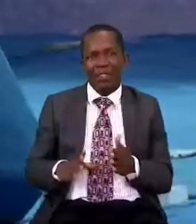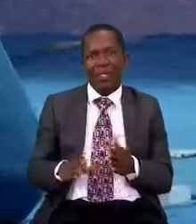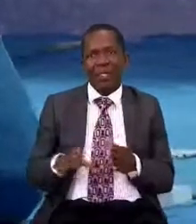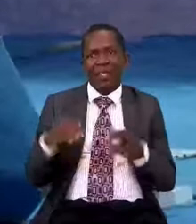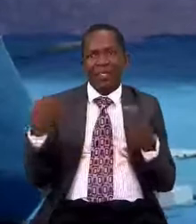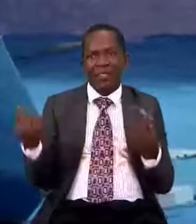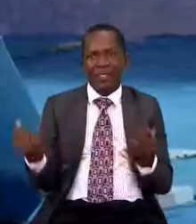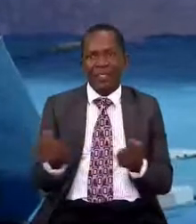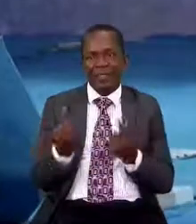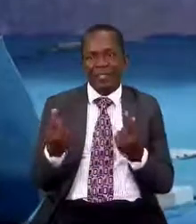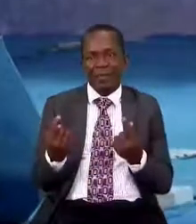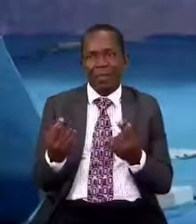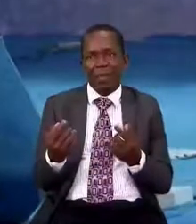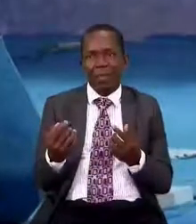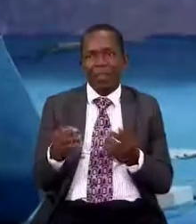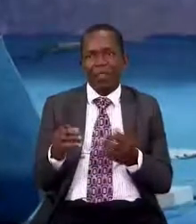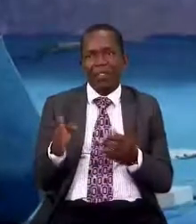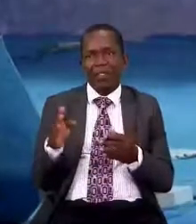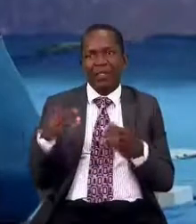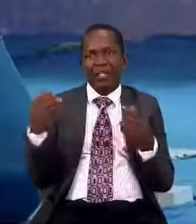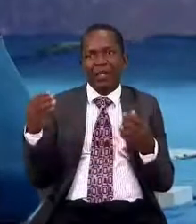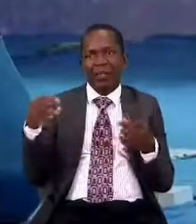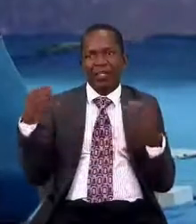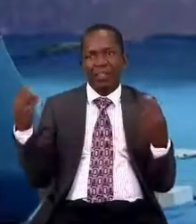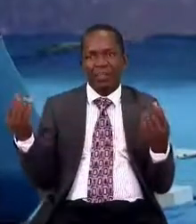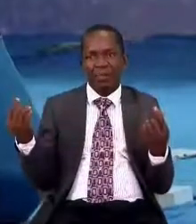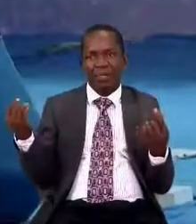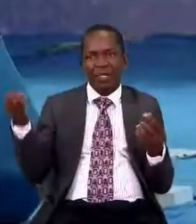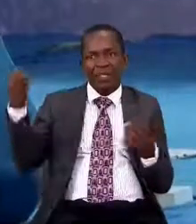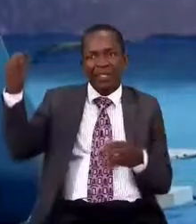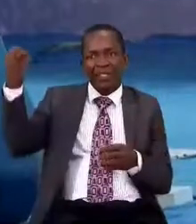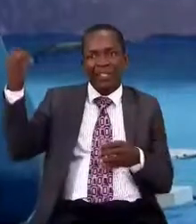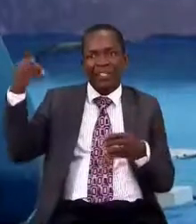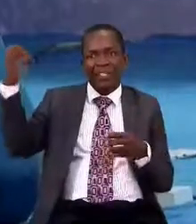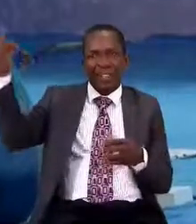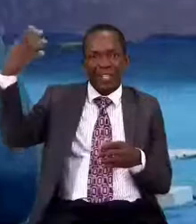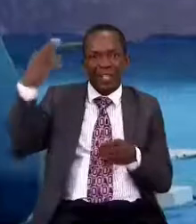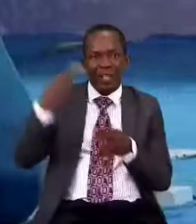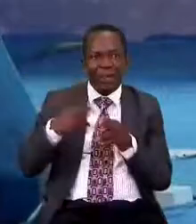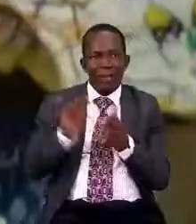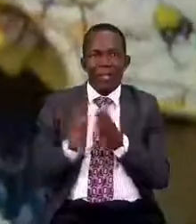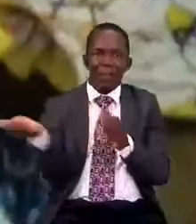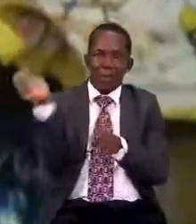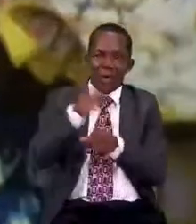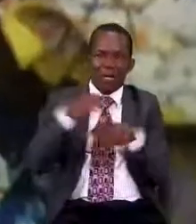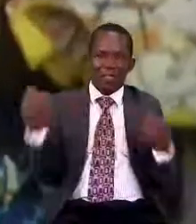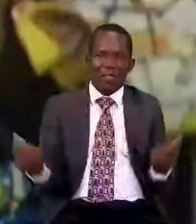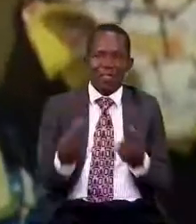qui a vaincu tout pouvoir maléfique. Il parlait du nom. Mais